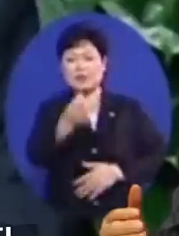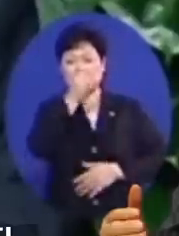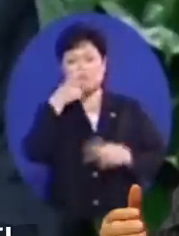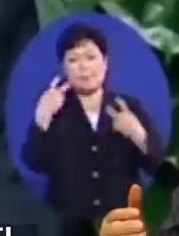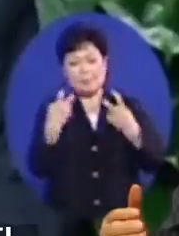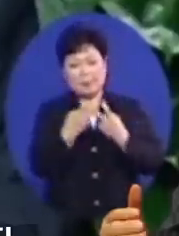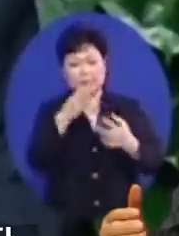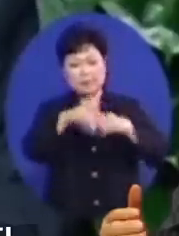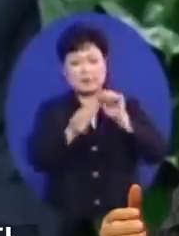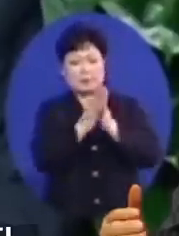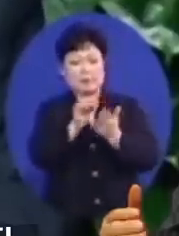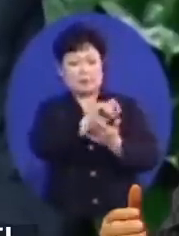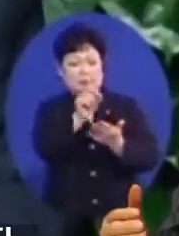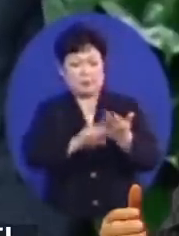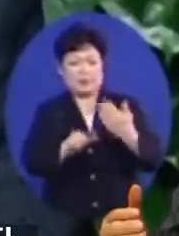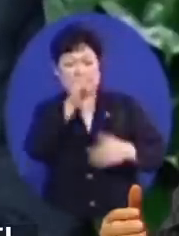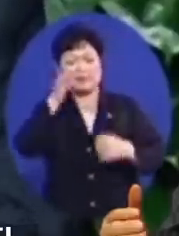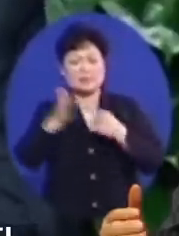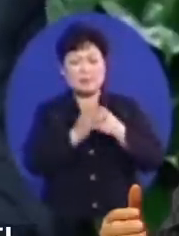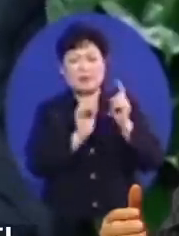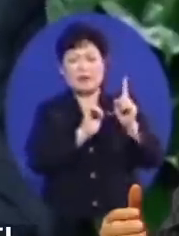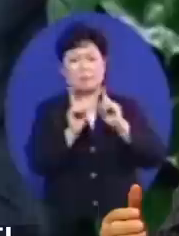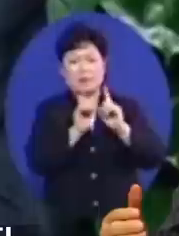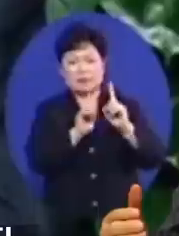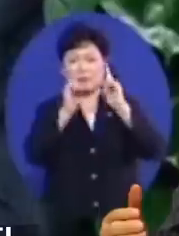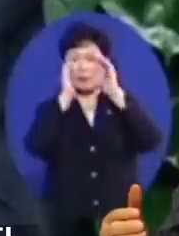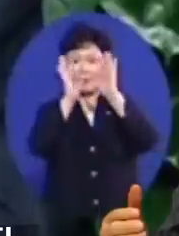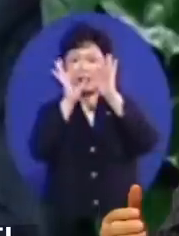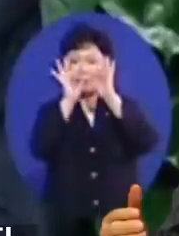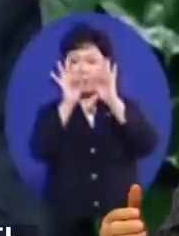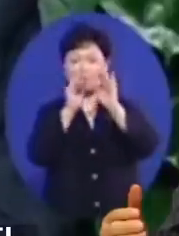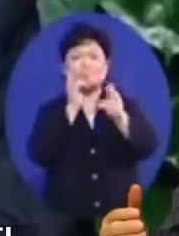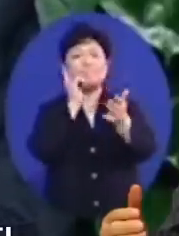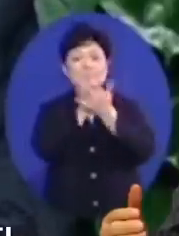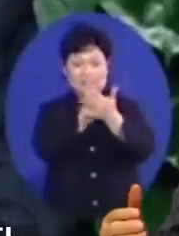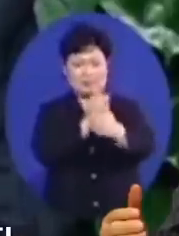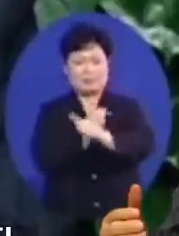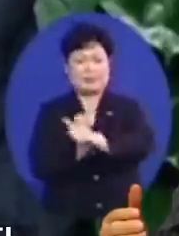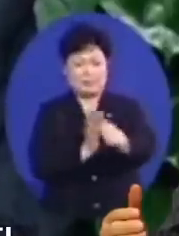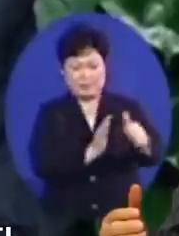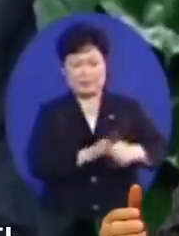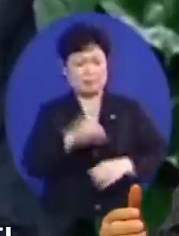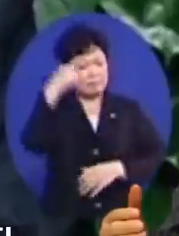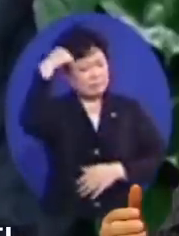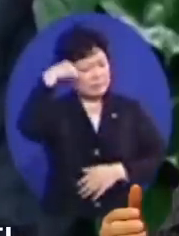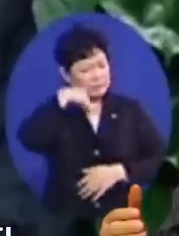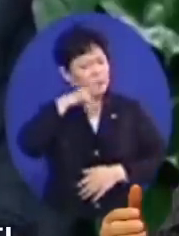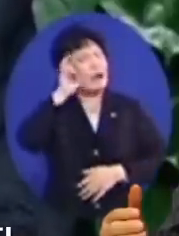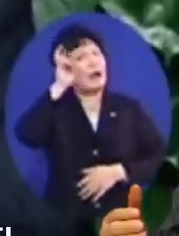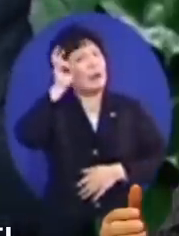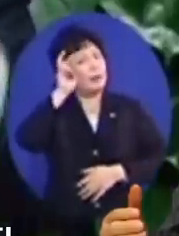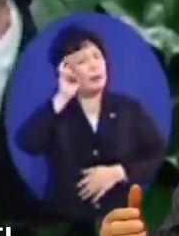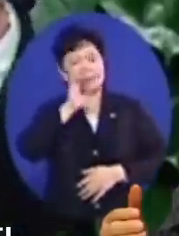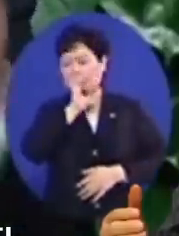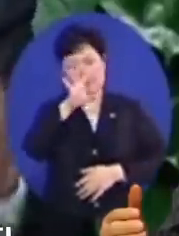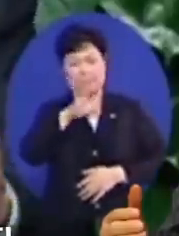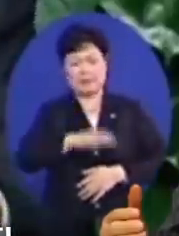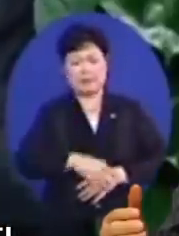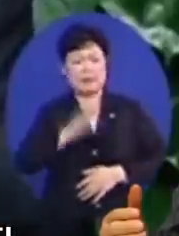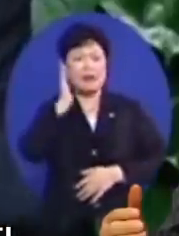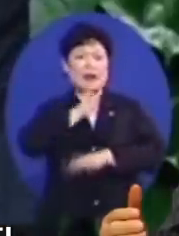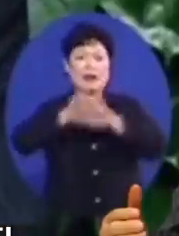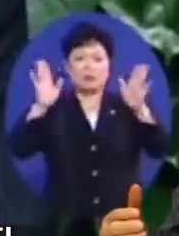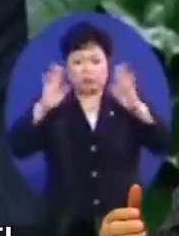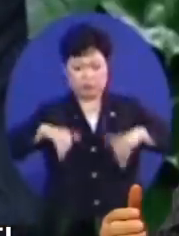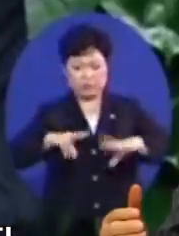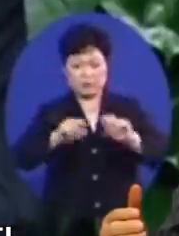말씀에 기록되어 있기 때문에 우리는 말씀을 바라보고 이겨야 되는 것입니다. 느낌으로 해서는 안 되는 것입니다. 저 하늘이 무너지고